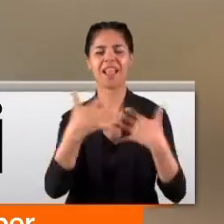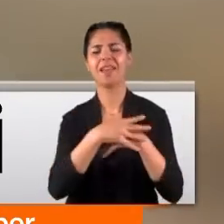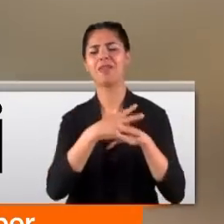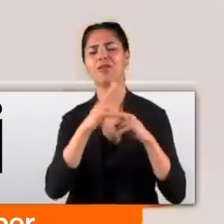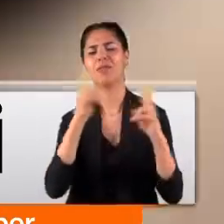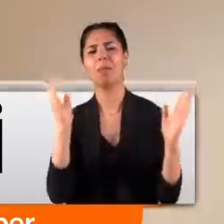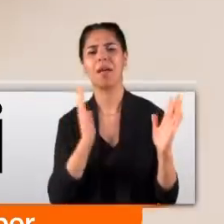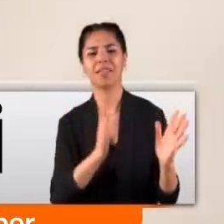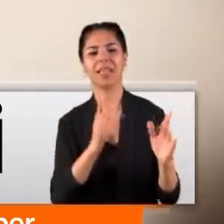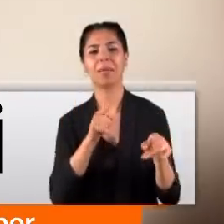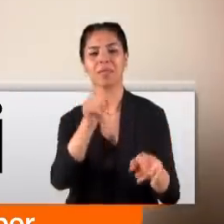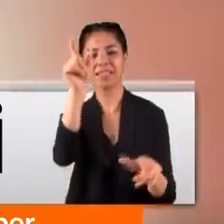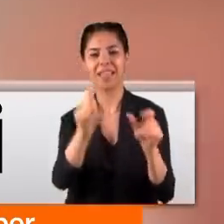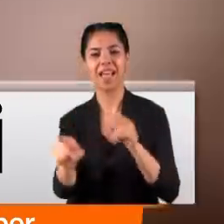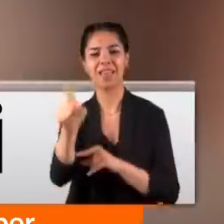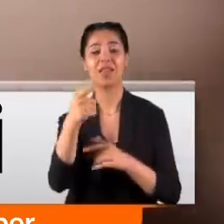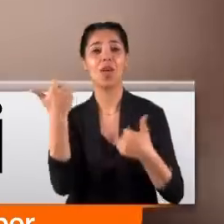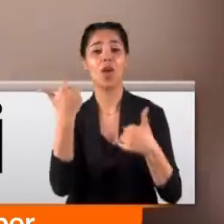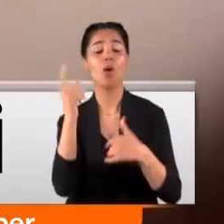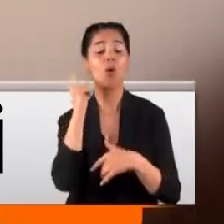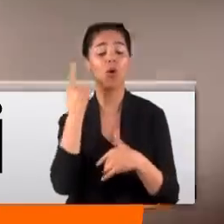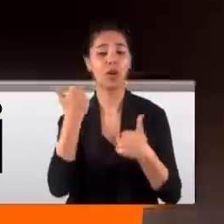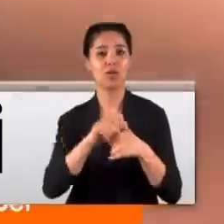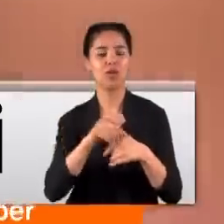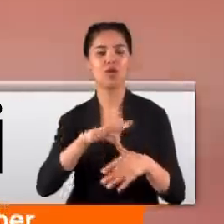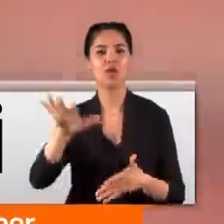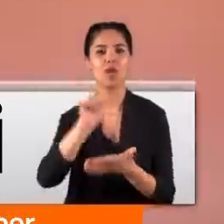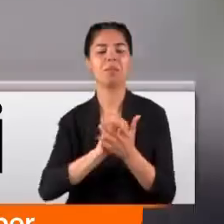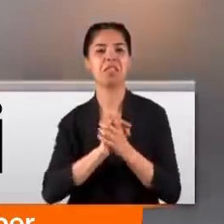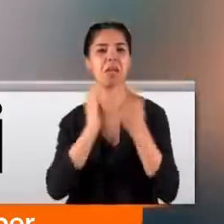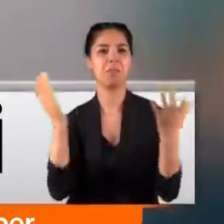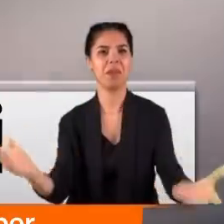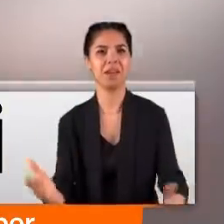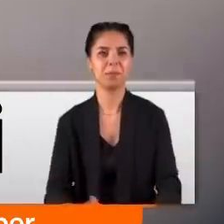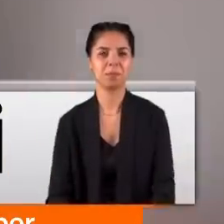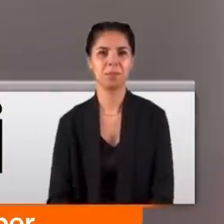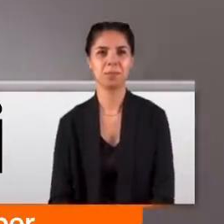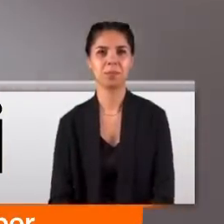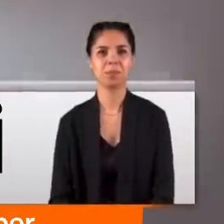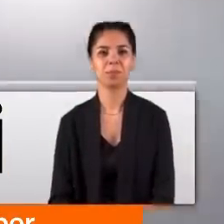boyunca sürdü. Takipçileri de ünlü çifti sosyal medya üzerinden tebrik etti.